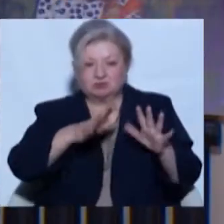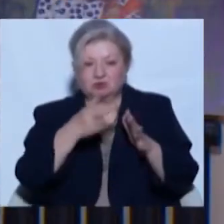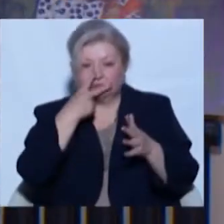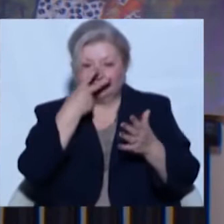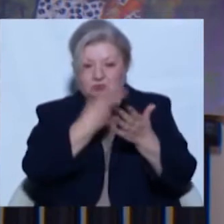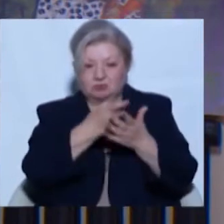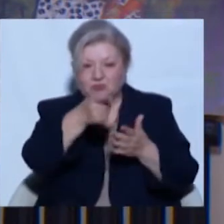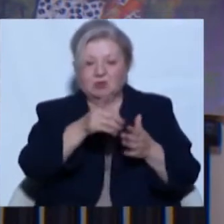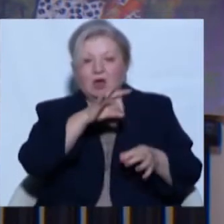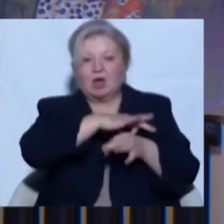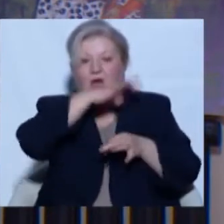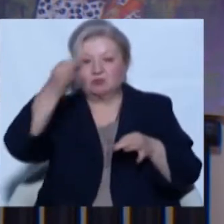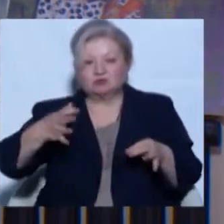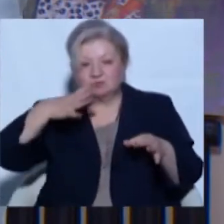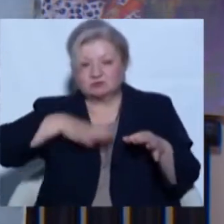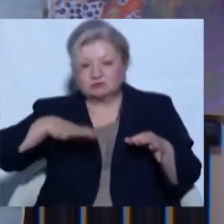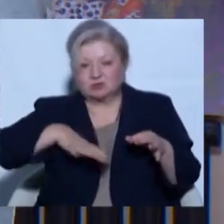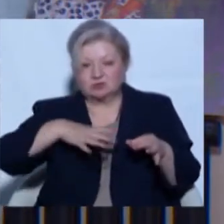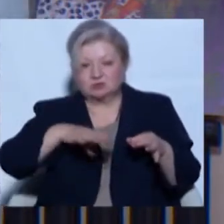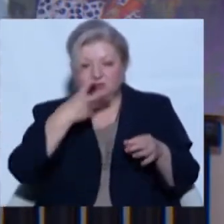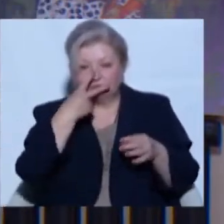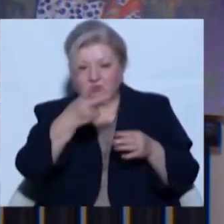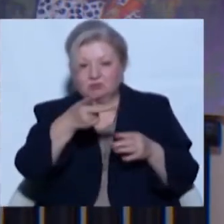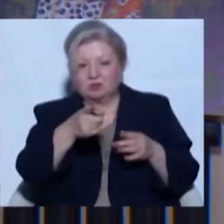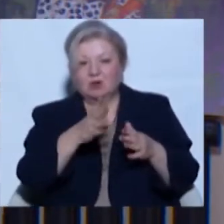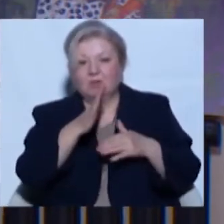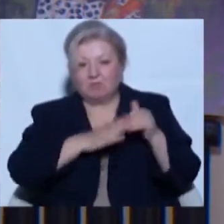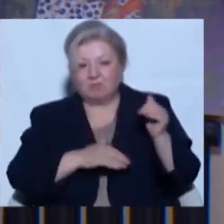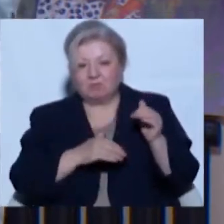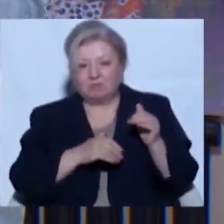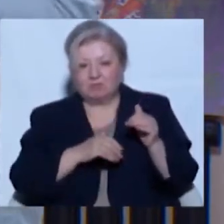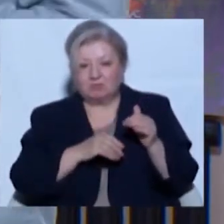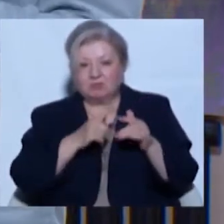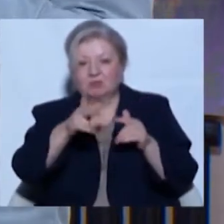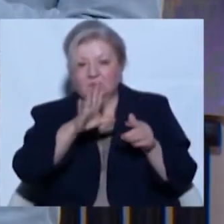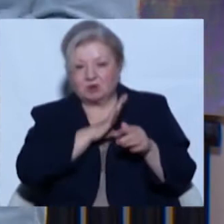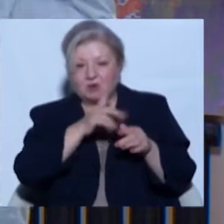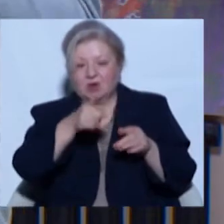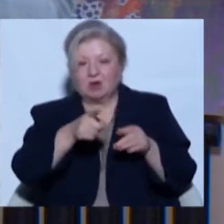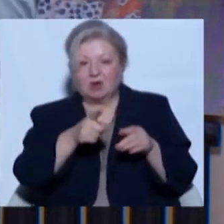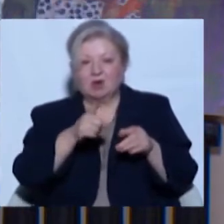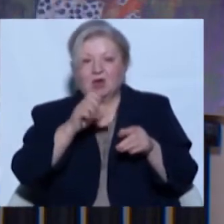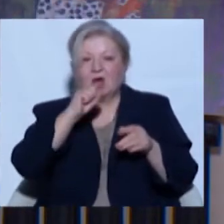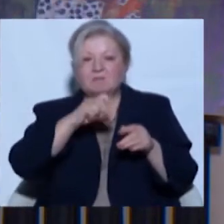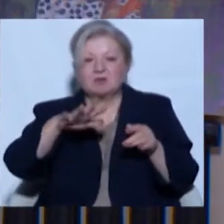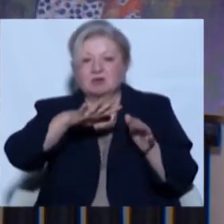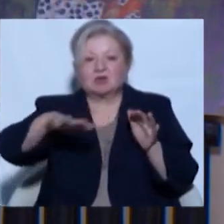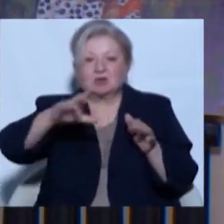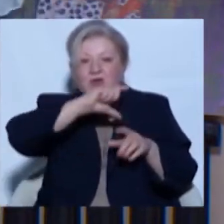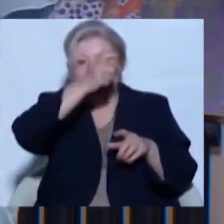გულისხმობ აღმოსავლეთ საქართველოს პრაქტიკულად ამიერკავკასიაში უკვე სულ